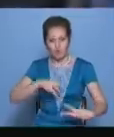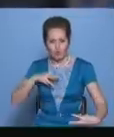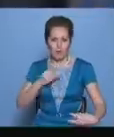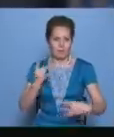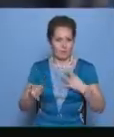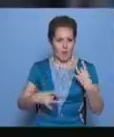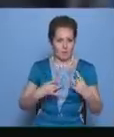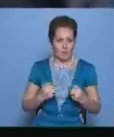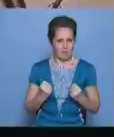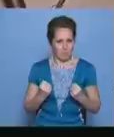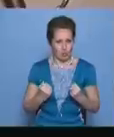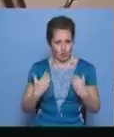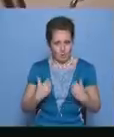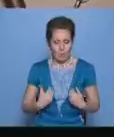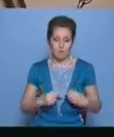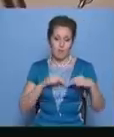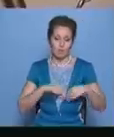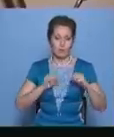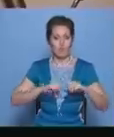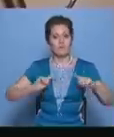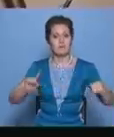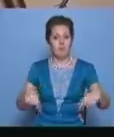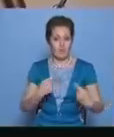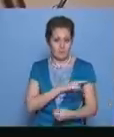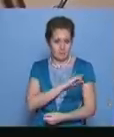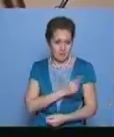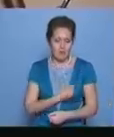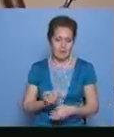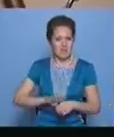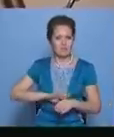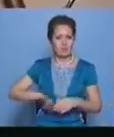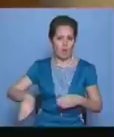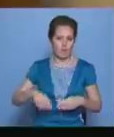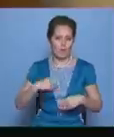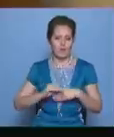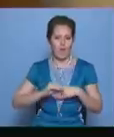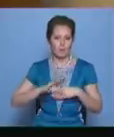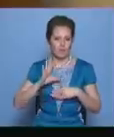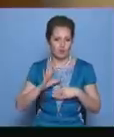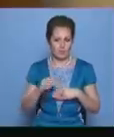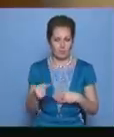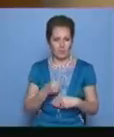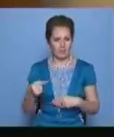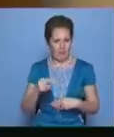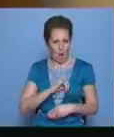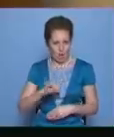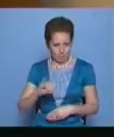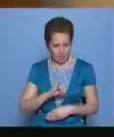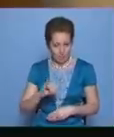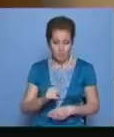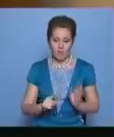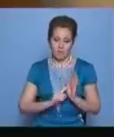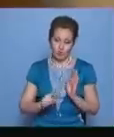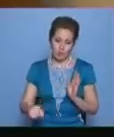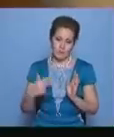напряжение. Здесь сотрудники могут восстановить силы и избавиться от накопившегося за смену негатива. И вот у нас в течение часа, так получаса, у нас